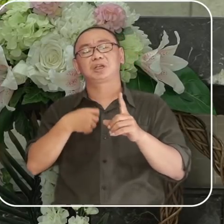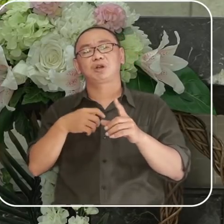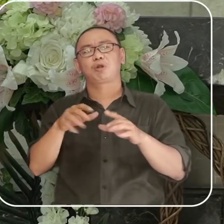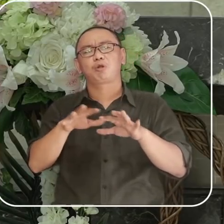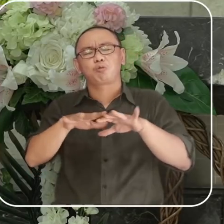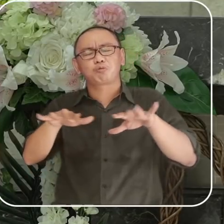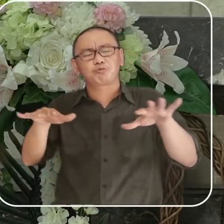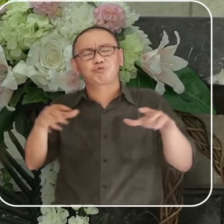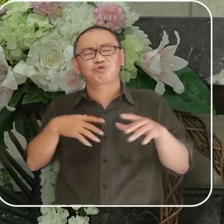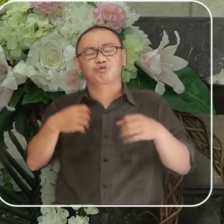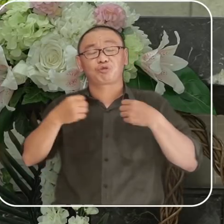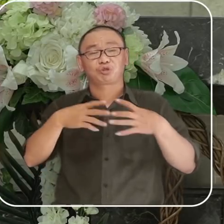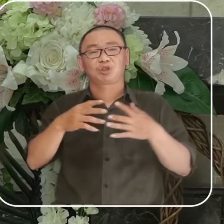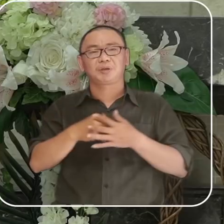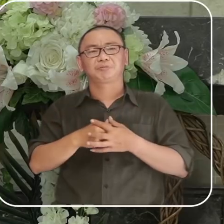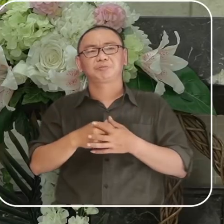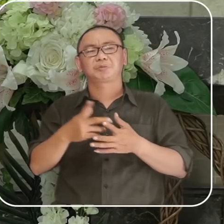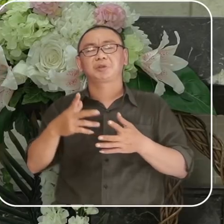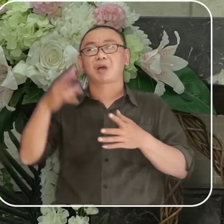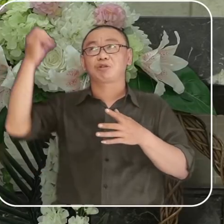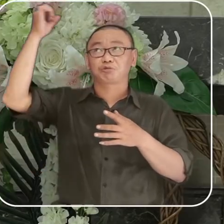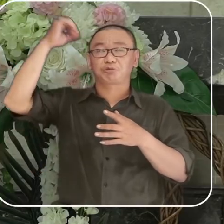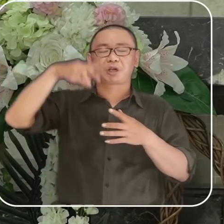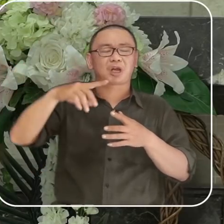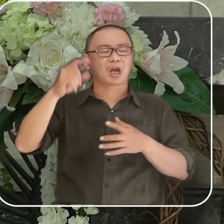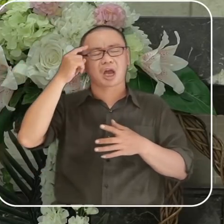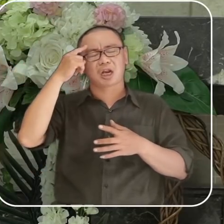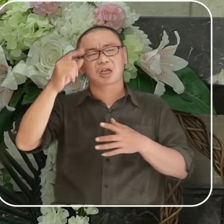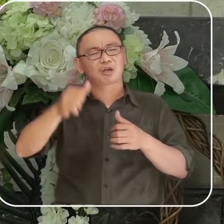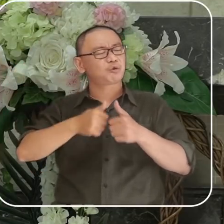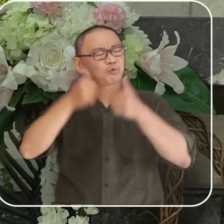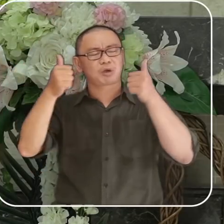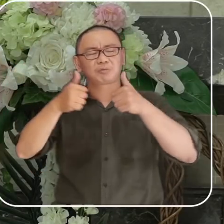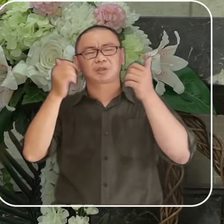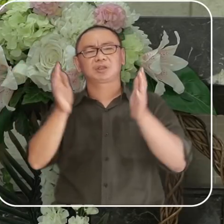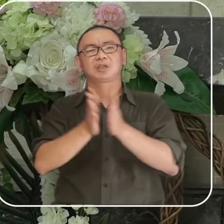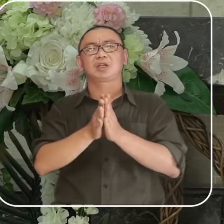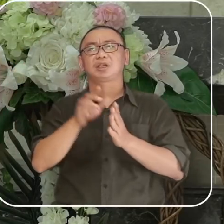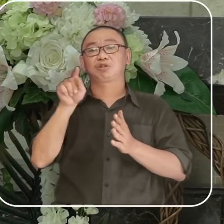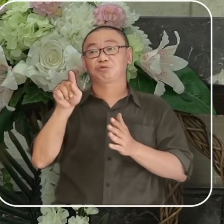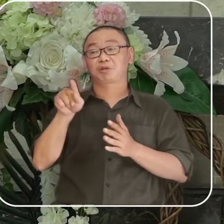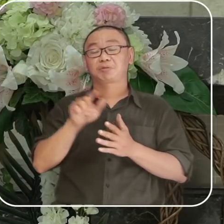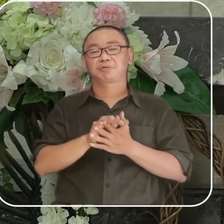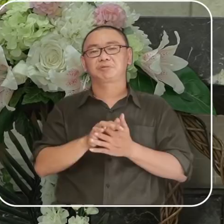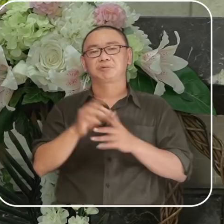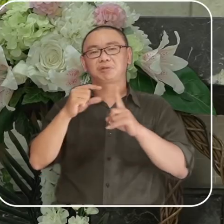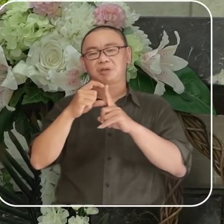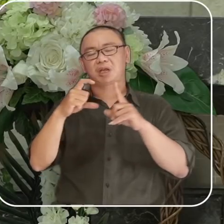dari kebinasaan, mendapatkan anugerah Allah yang luar biasa. Dan itulah